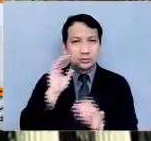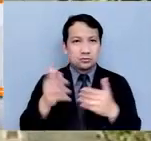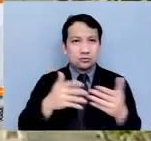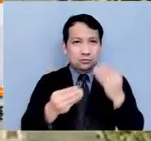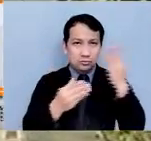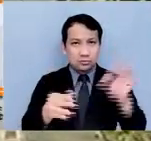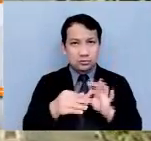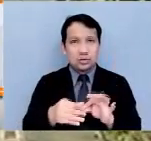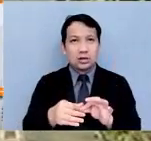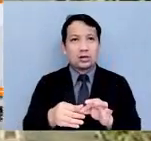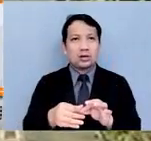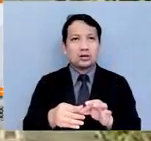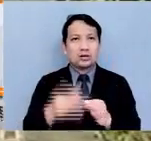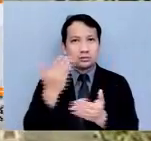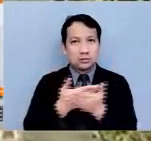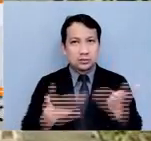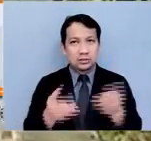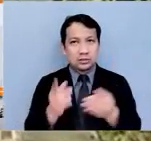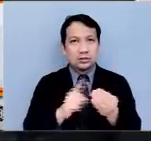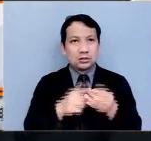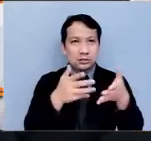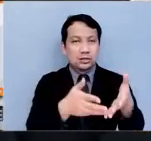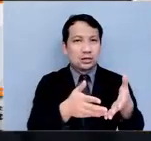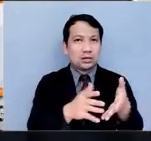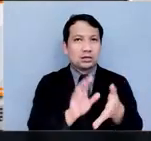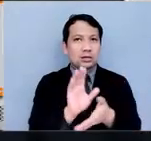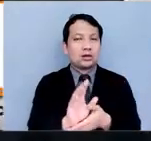yung mga materyales na natitira pa?